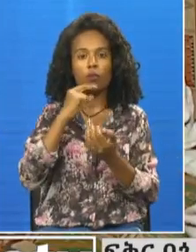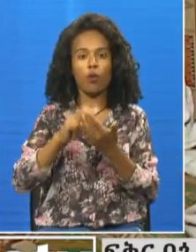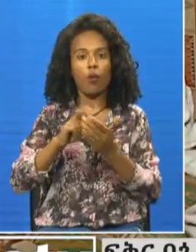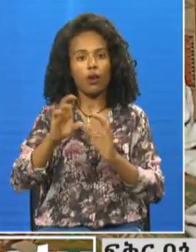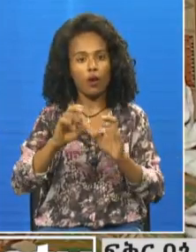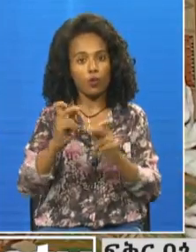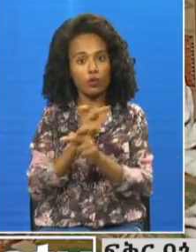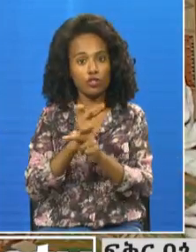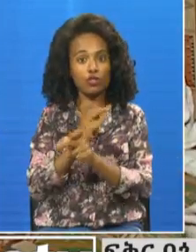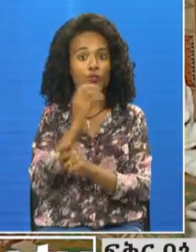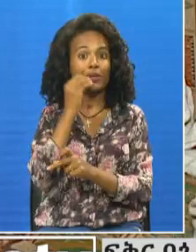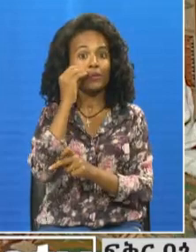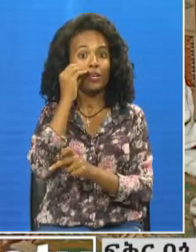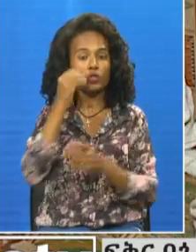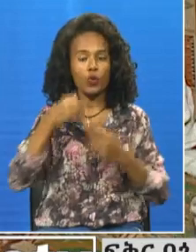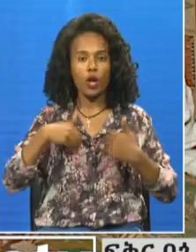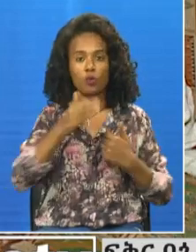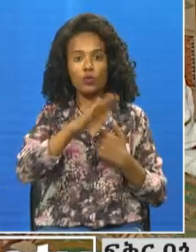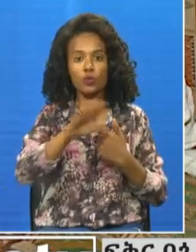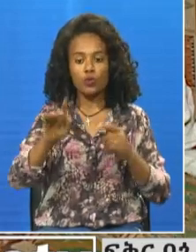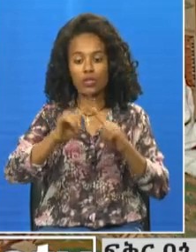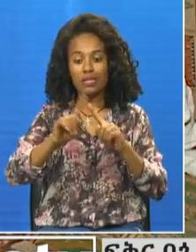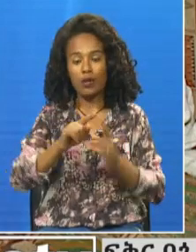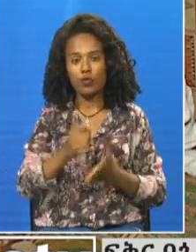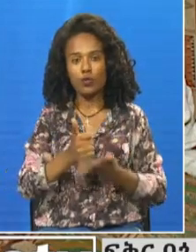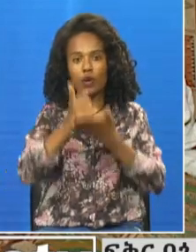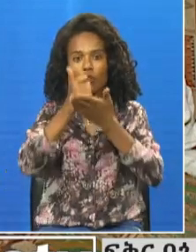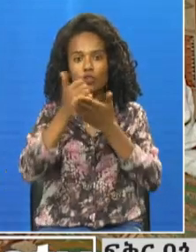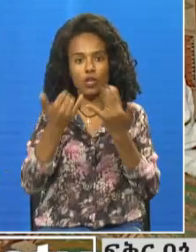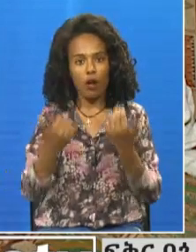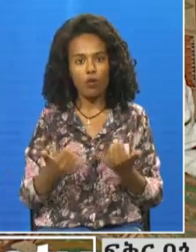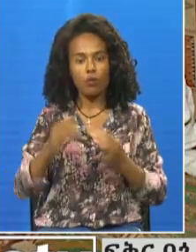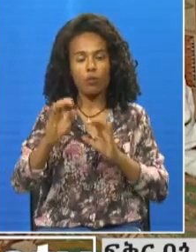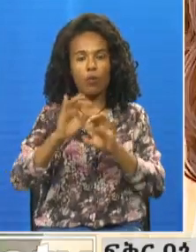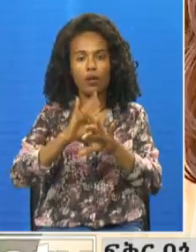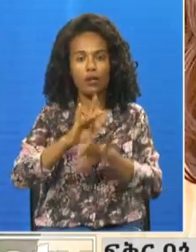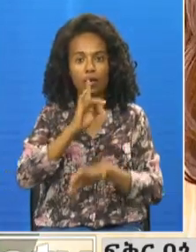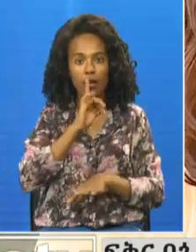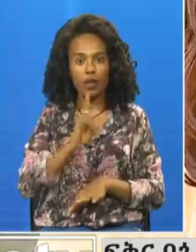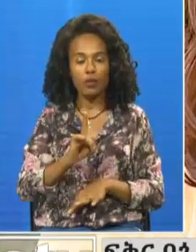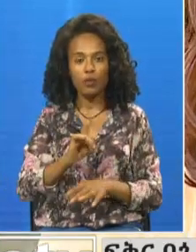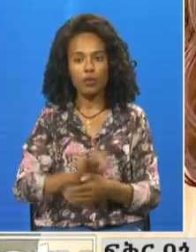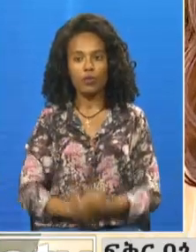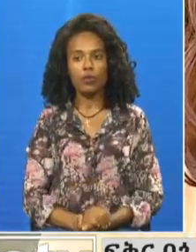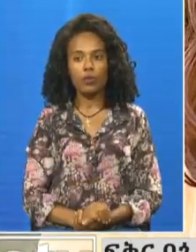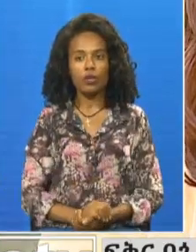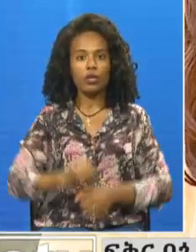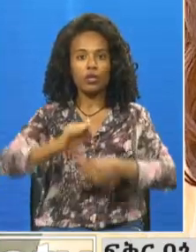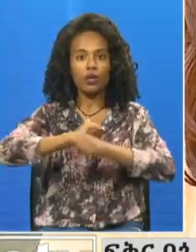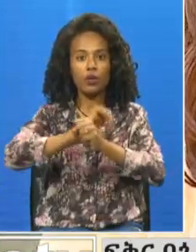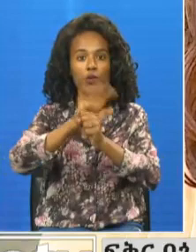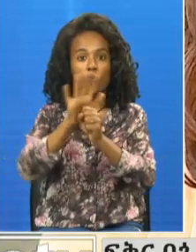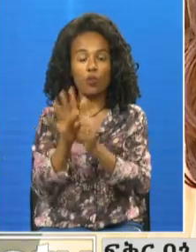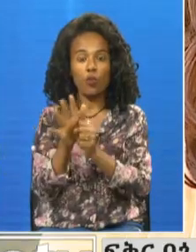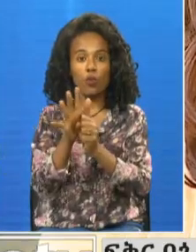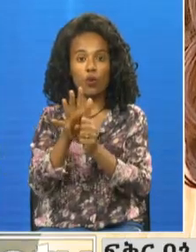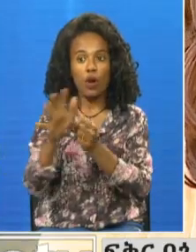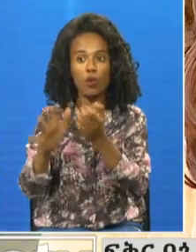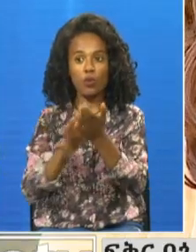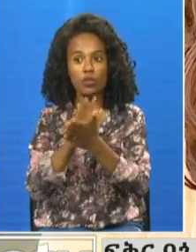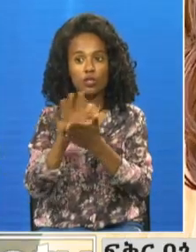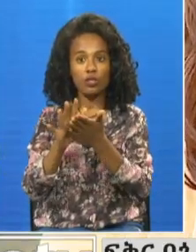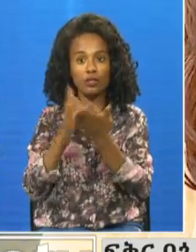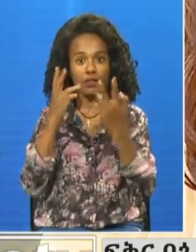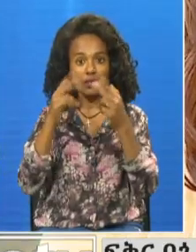ያሉ ቤተሰቦችን በቀጣይነት ለመርዳት እንዳሰበም ሊቀመንበሩ አሳውቀዋል። መንግስት አሁን ካለበት ወረርሽኙን የመግታት ኃላፊነት